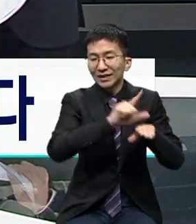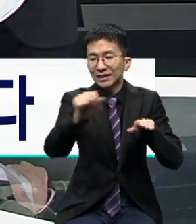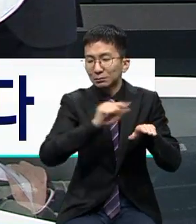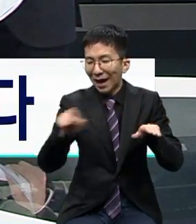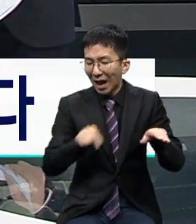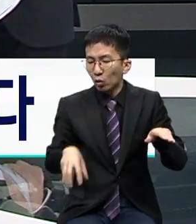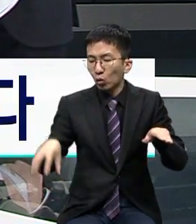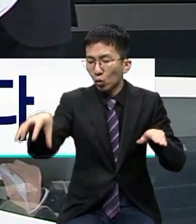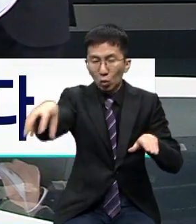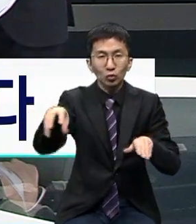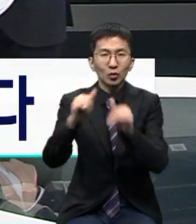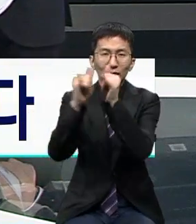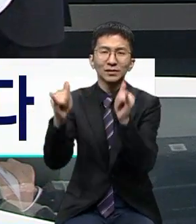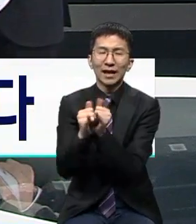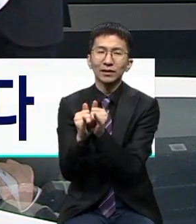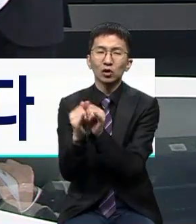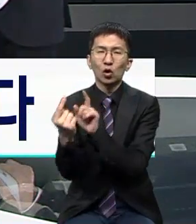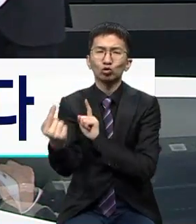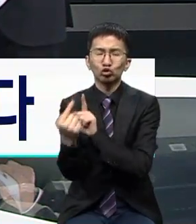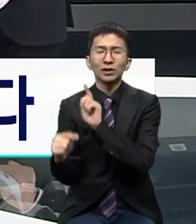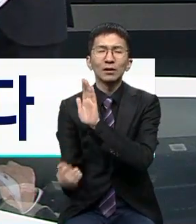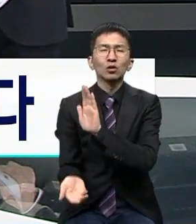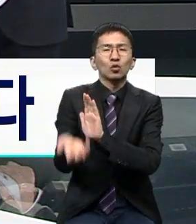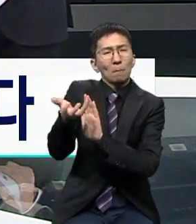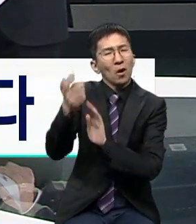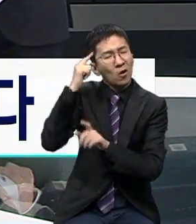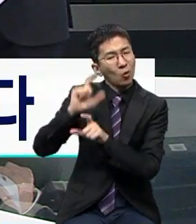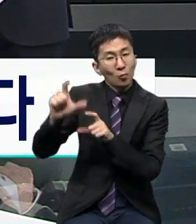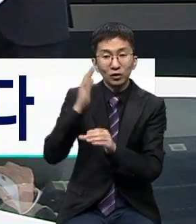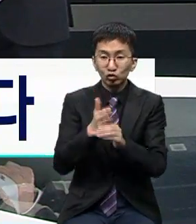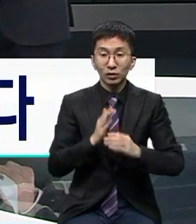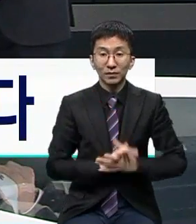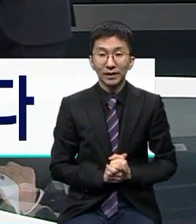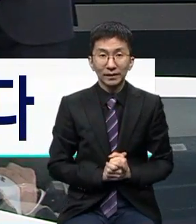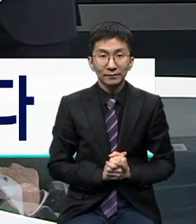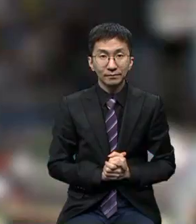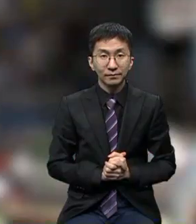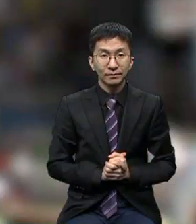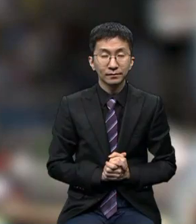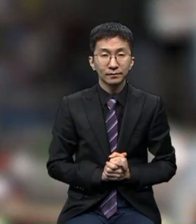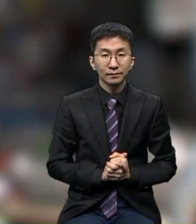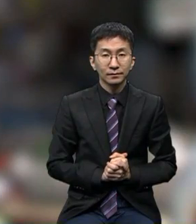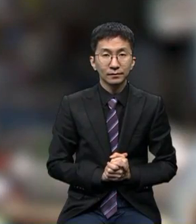더 높이는 방안을 검토하고 있습니다. 안상우 기자입니다.